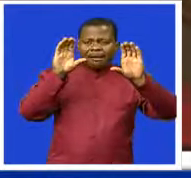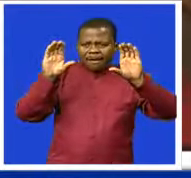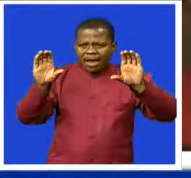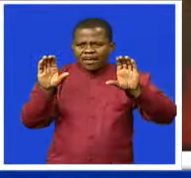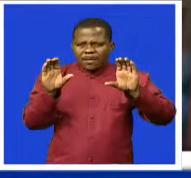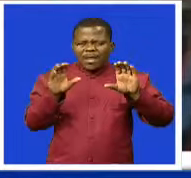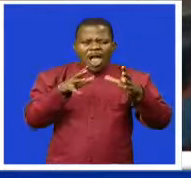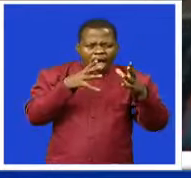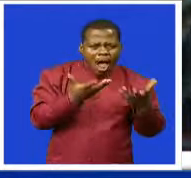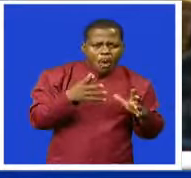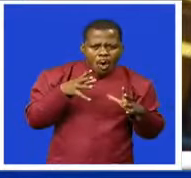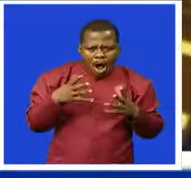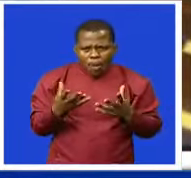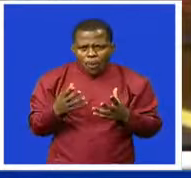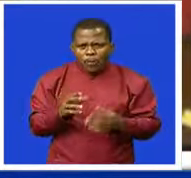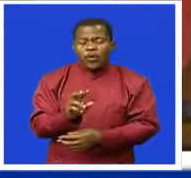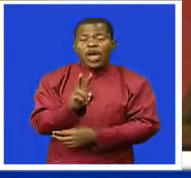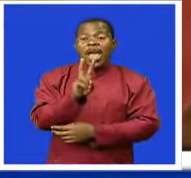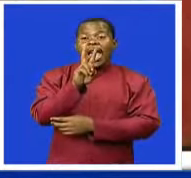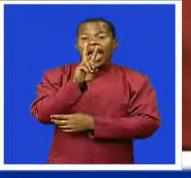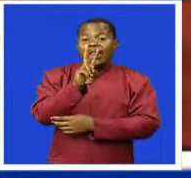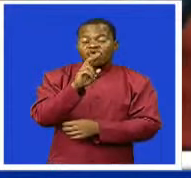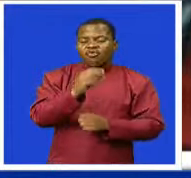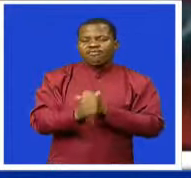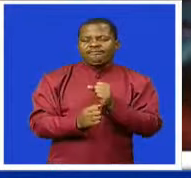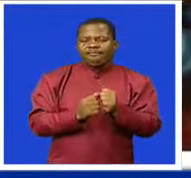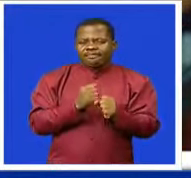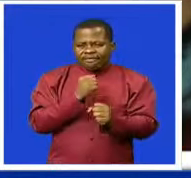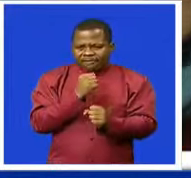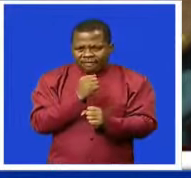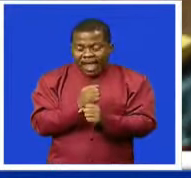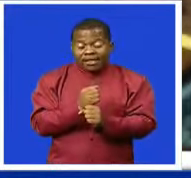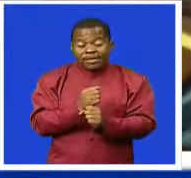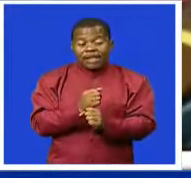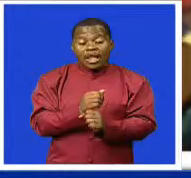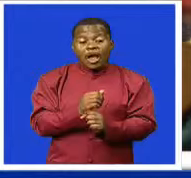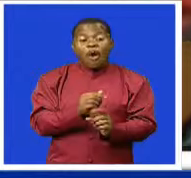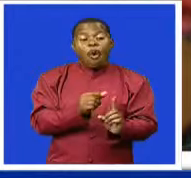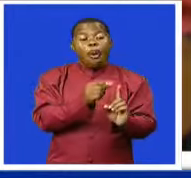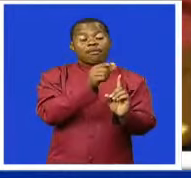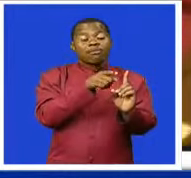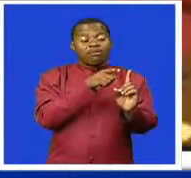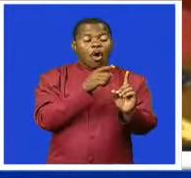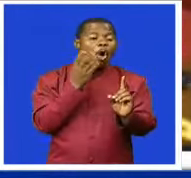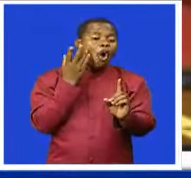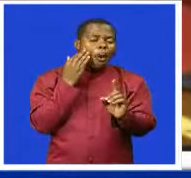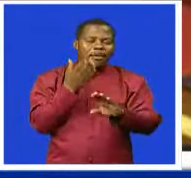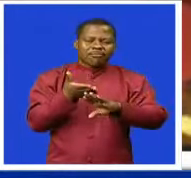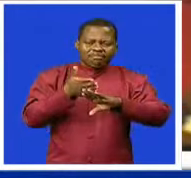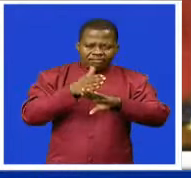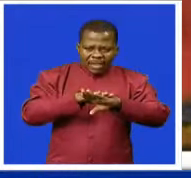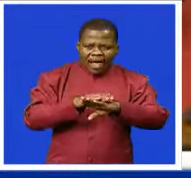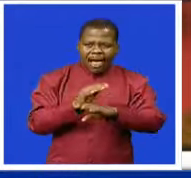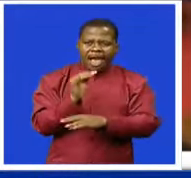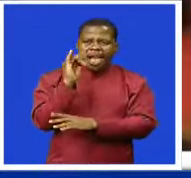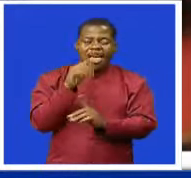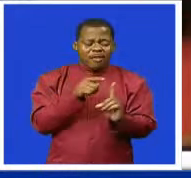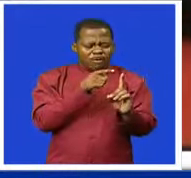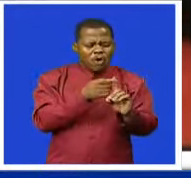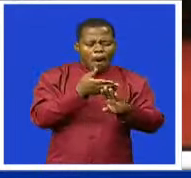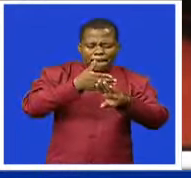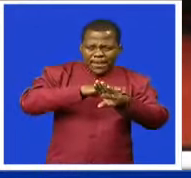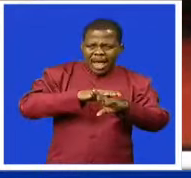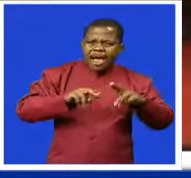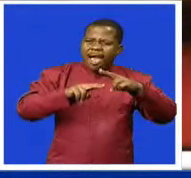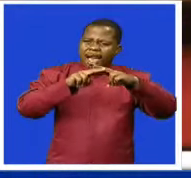yeminyaka lemibili yalelo lunga nalishona nangabe lineminyaka lengephansi kwa-65. Lo mthetho